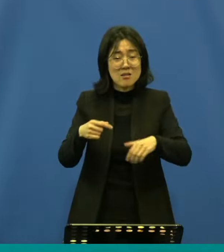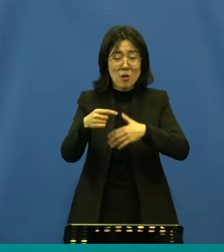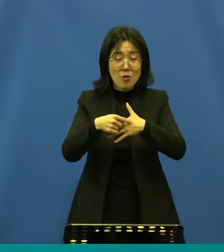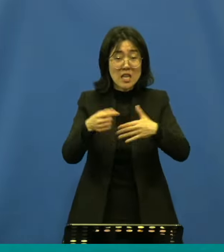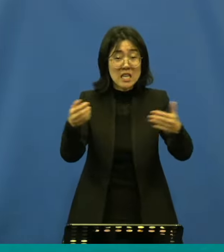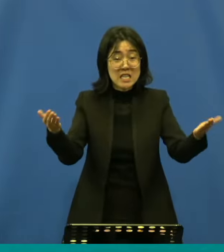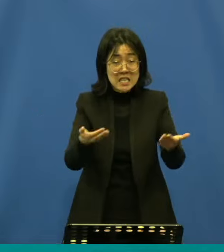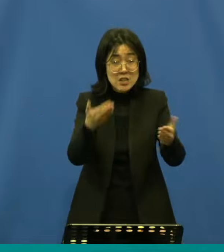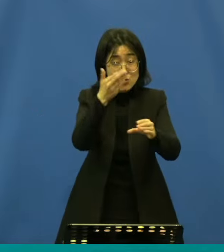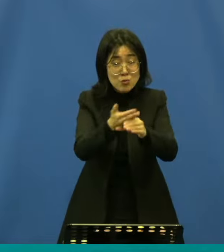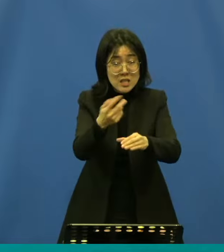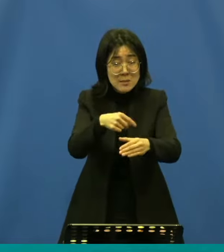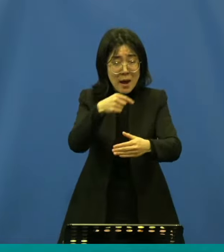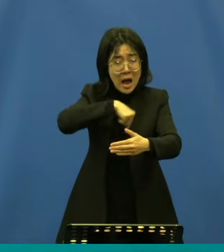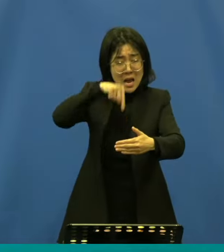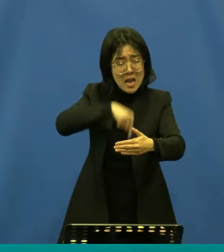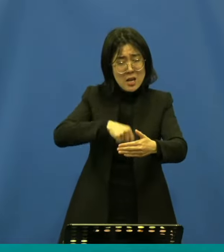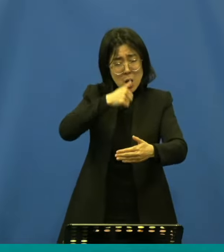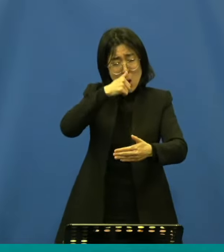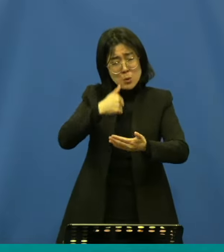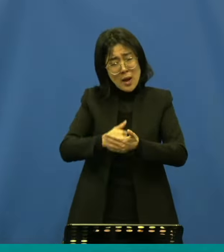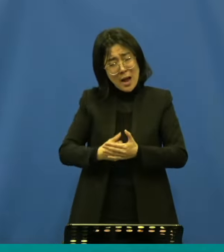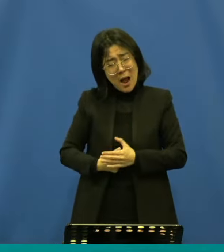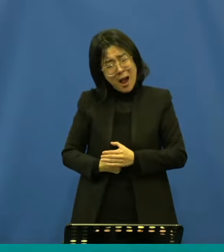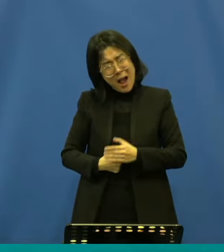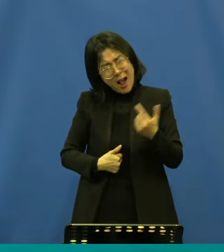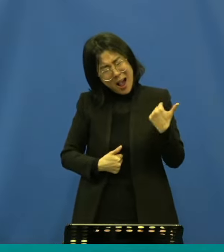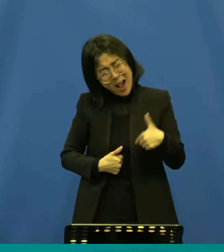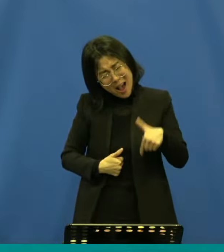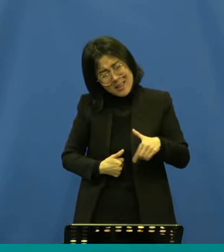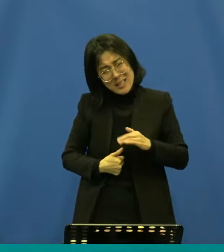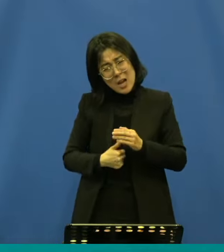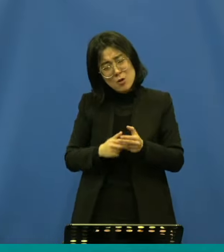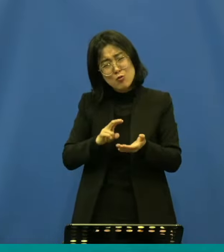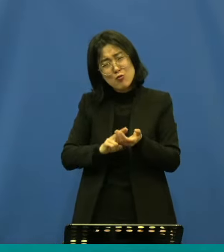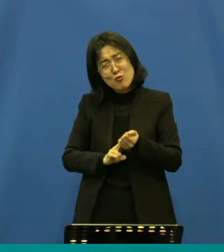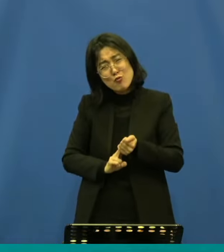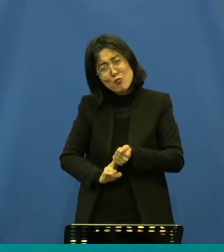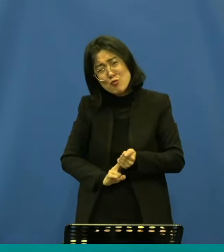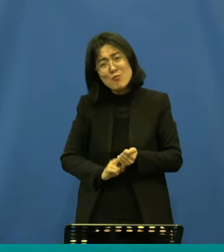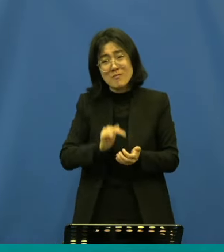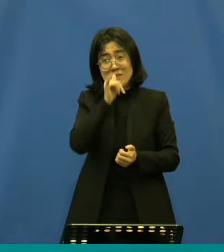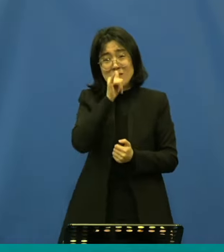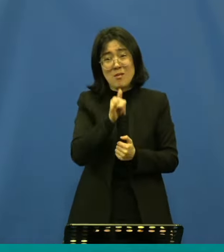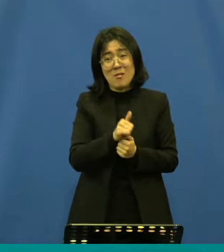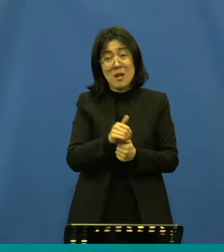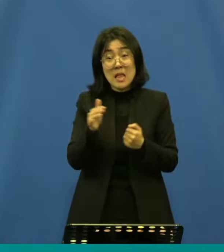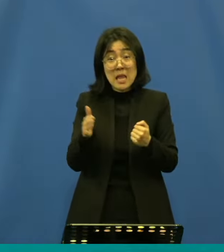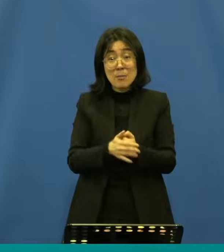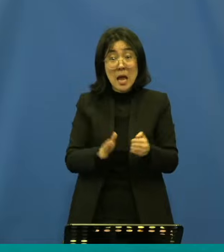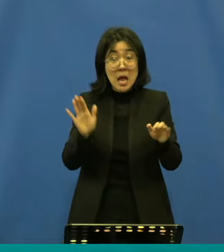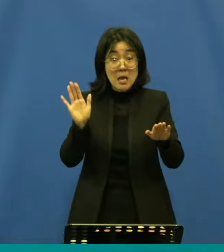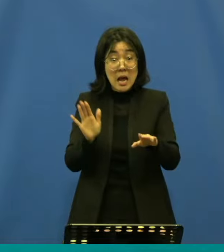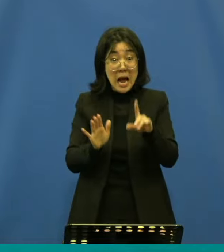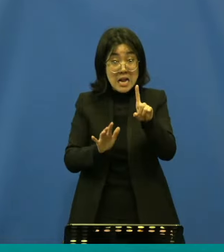있습니다. 한순간의 영적 추락을 할 수도 있는 연약한 존재. 우리는 우리의